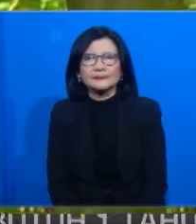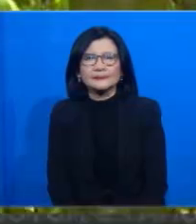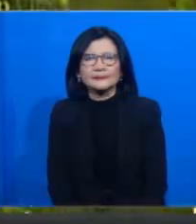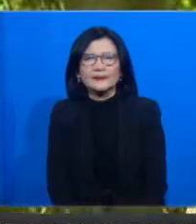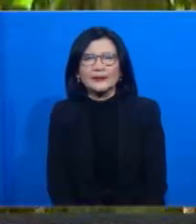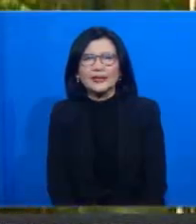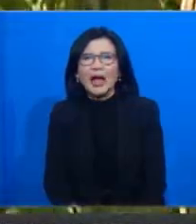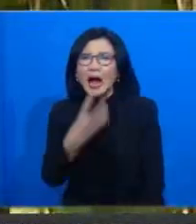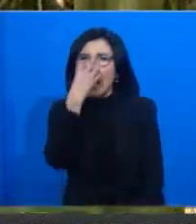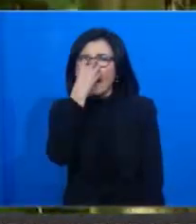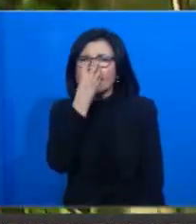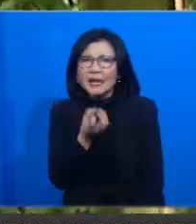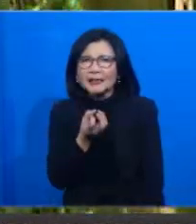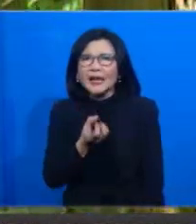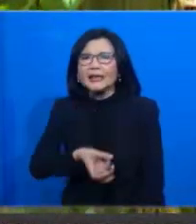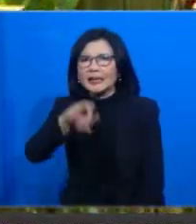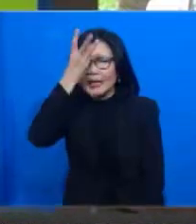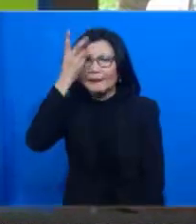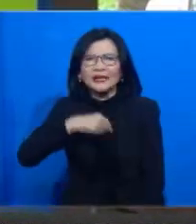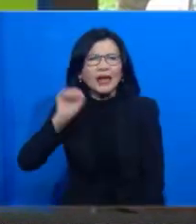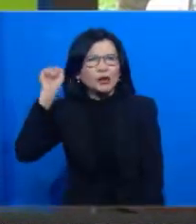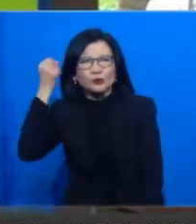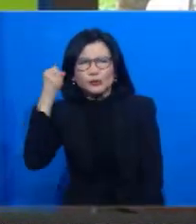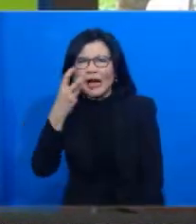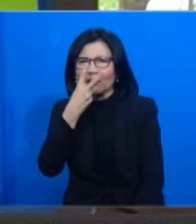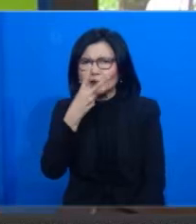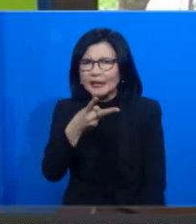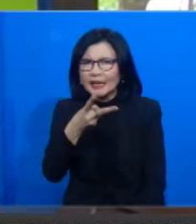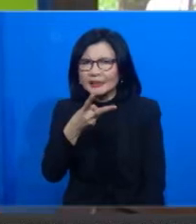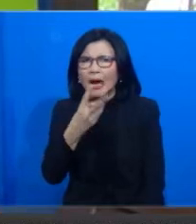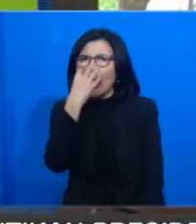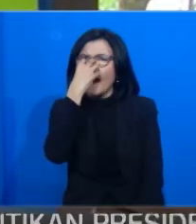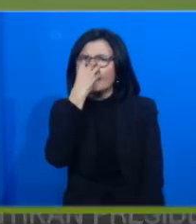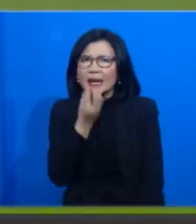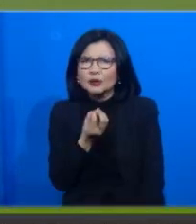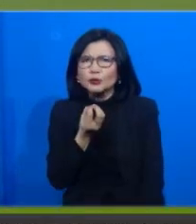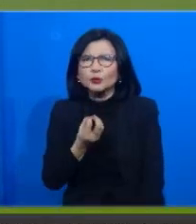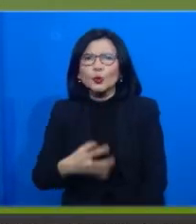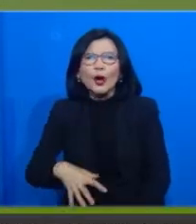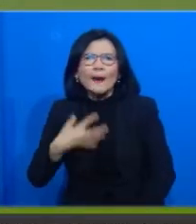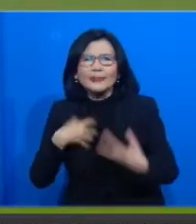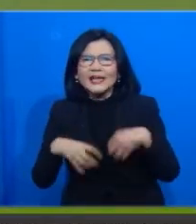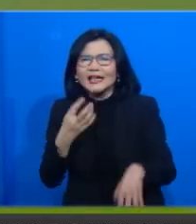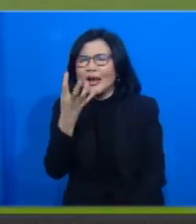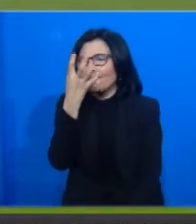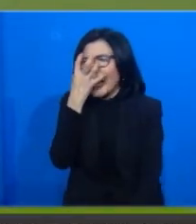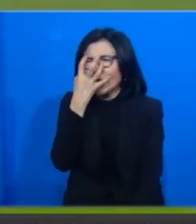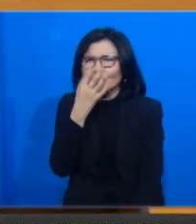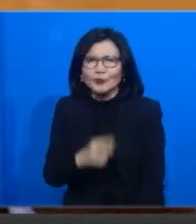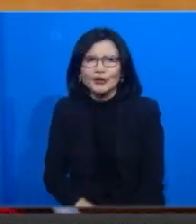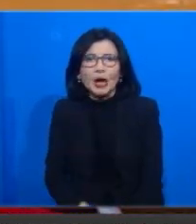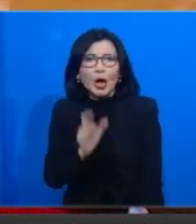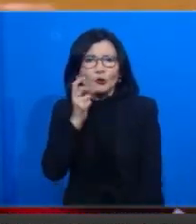Bekantan primata endemik Pulau Kalimantan memang susah untuk ditemui. Bekantan dikenal sebagai primata yang pemalu. Untuk melihat habitat